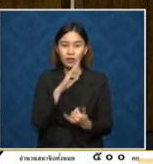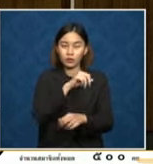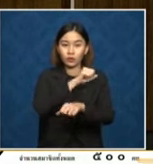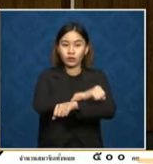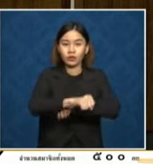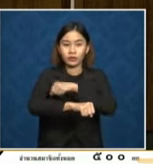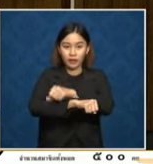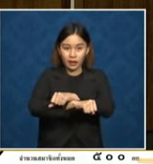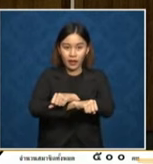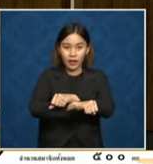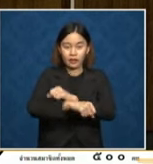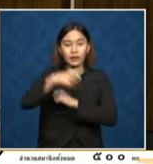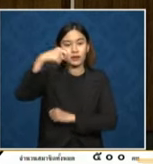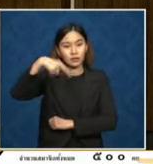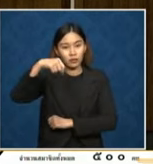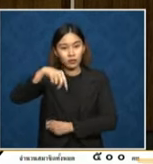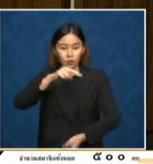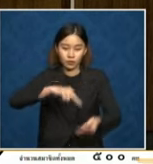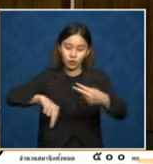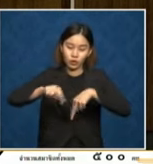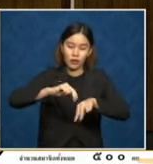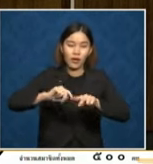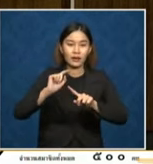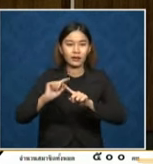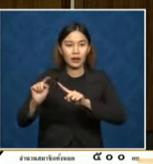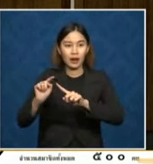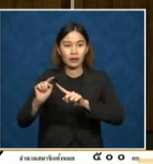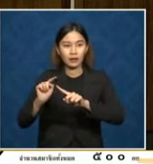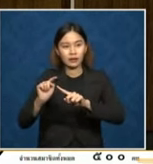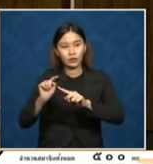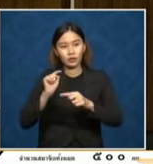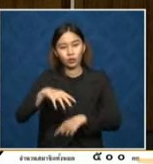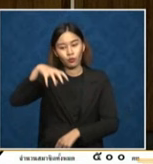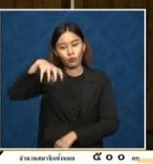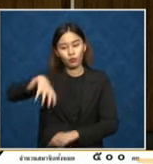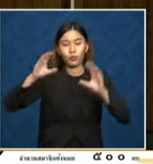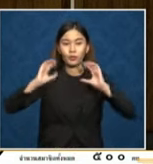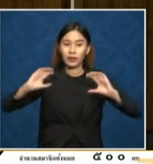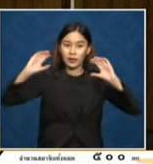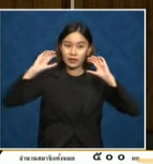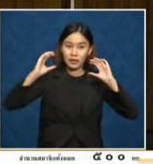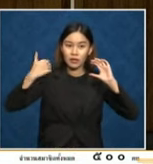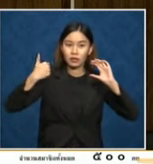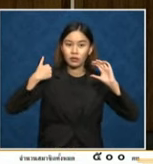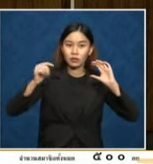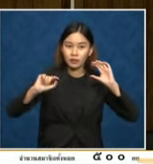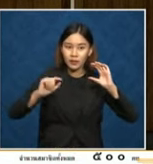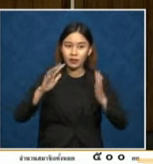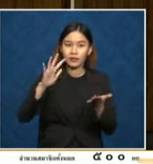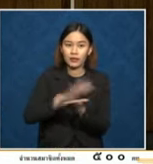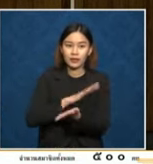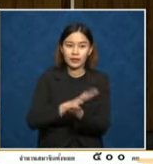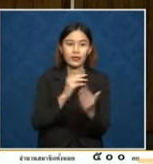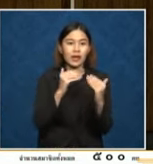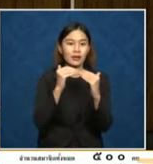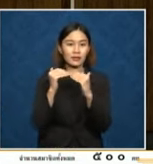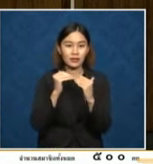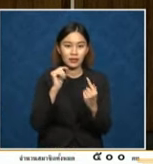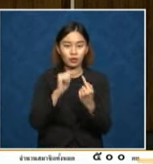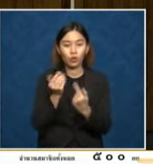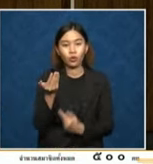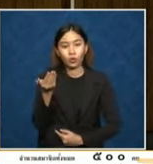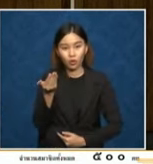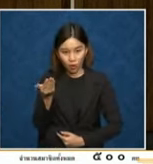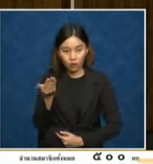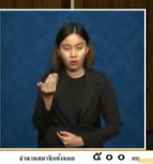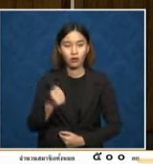ร้างซ่อมแซมนะหรือว่าในส่วนของการต่อเติมสถานที่ราชการนะก็จะต้องมีเอกสารสิทธิ์นะในการขอ